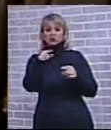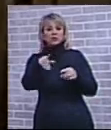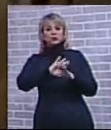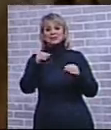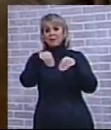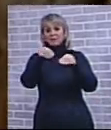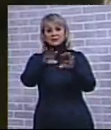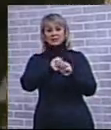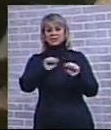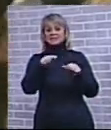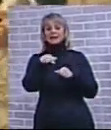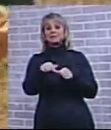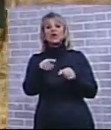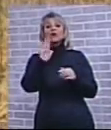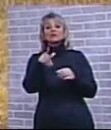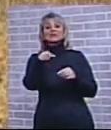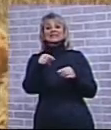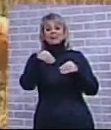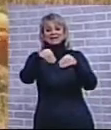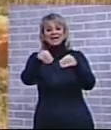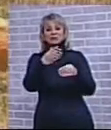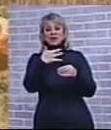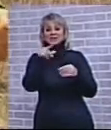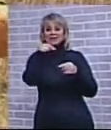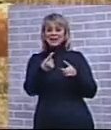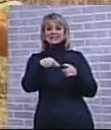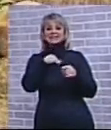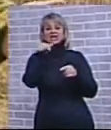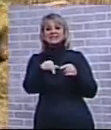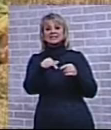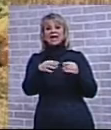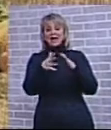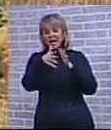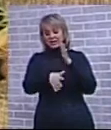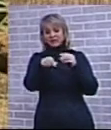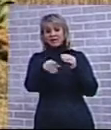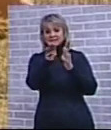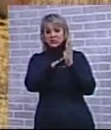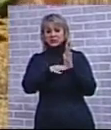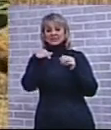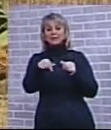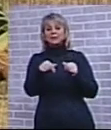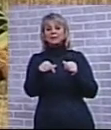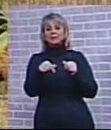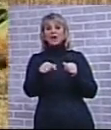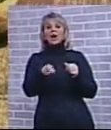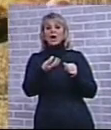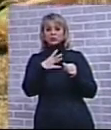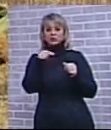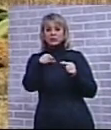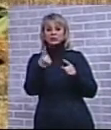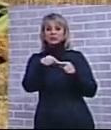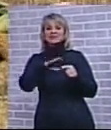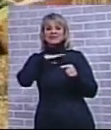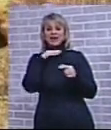не до посадки. Вот стандартный посадочный материал. Здесь корневая система хорошая. То